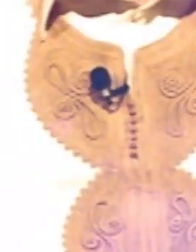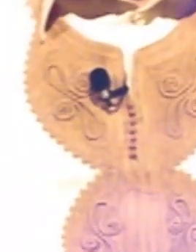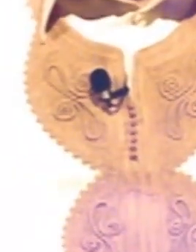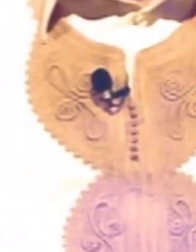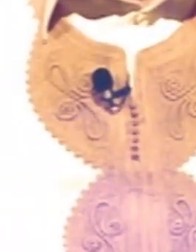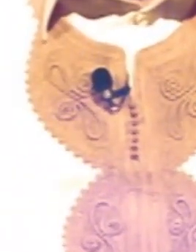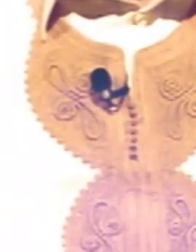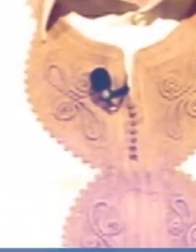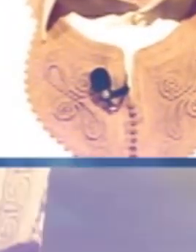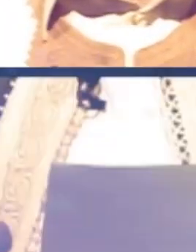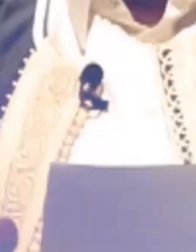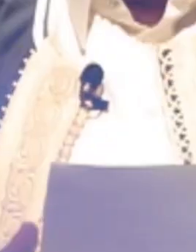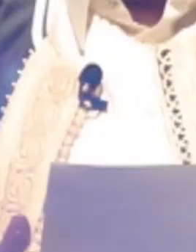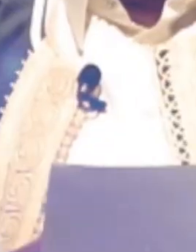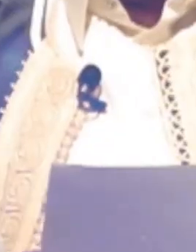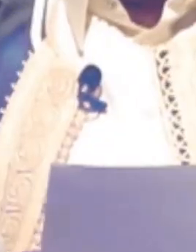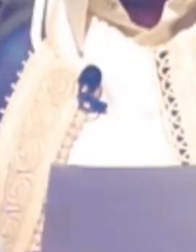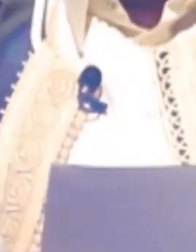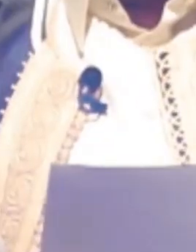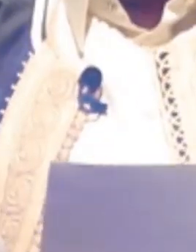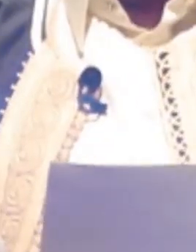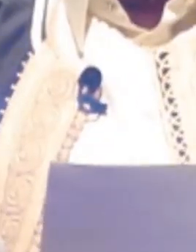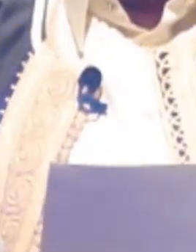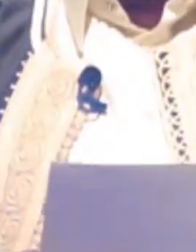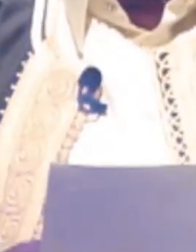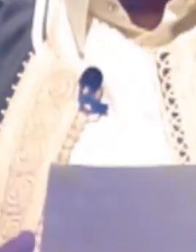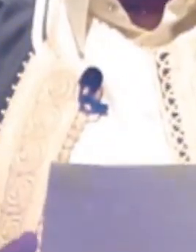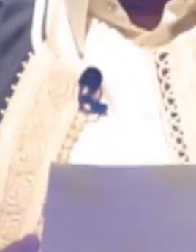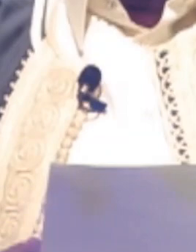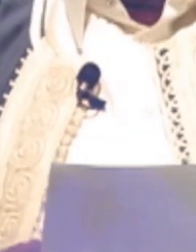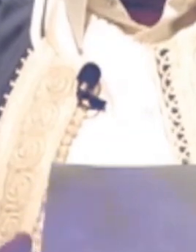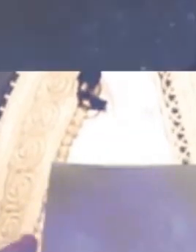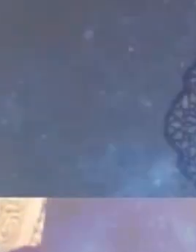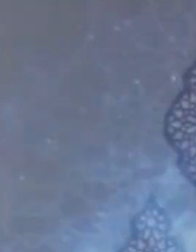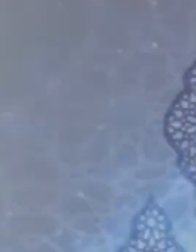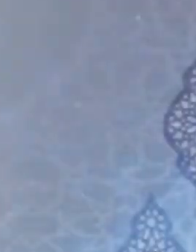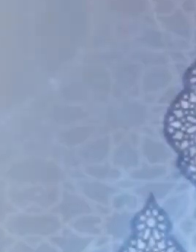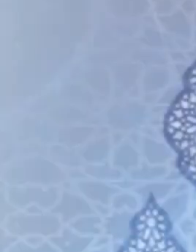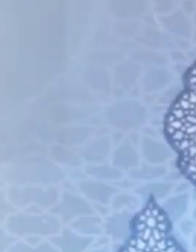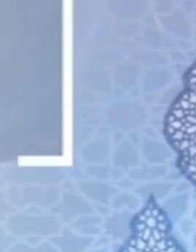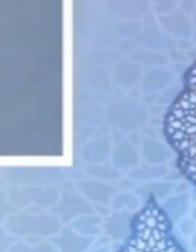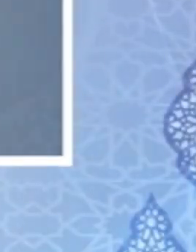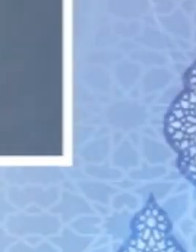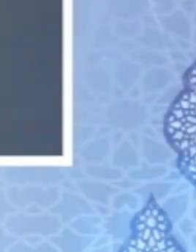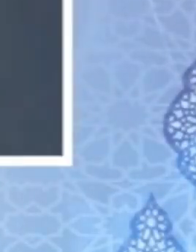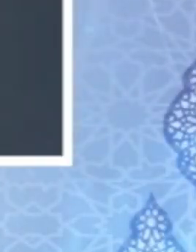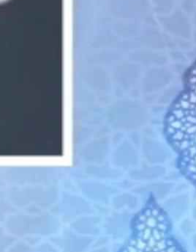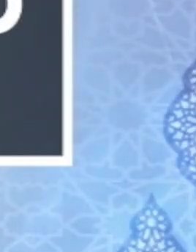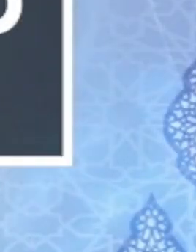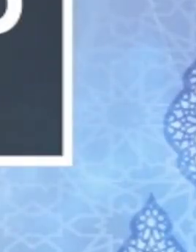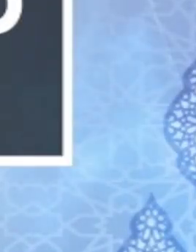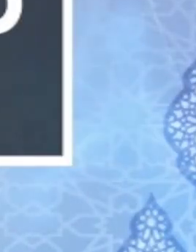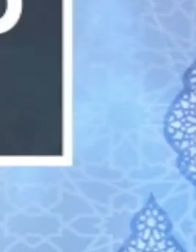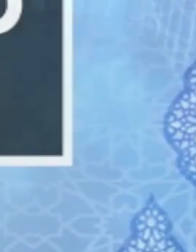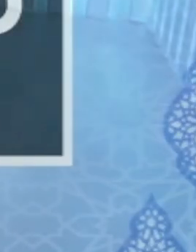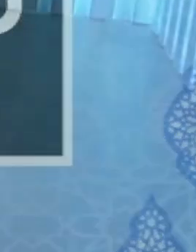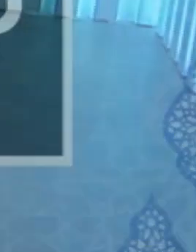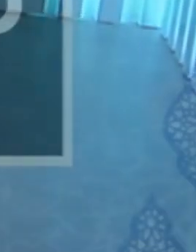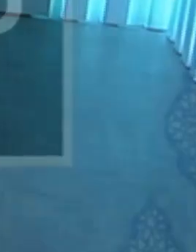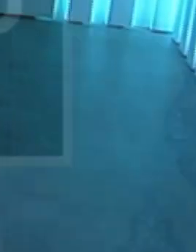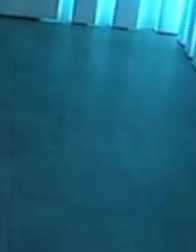نأخذ من ضياهم إخاء إن أمر الناس شورى